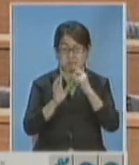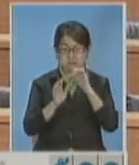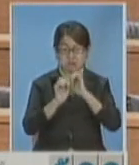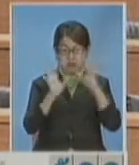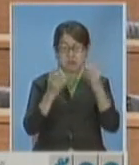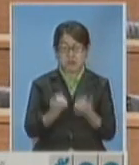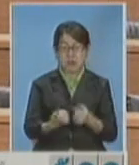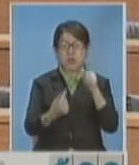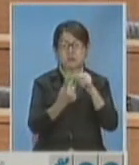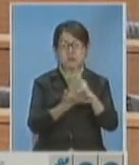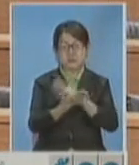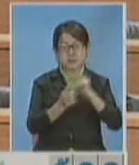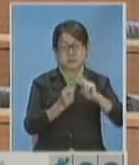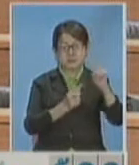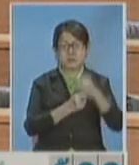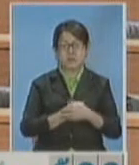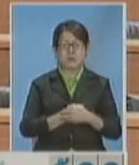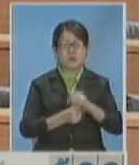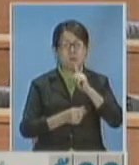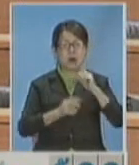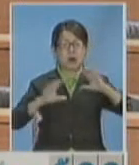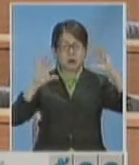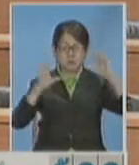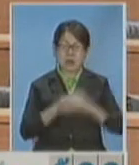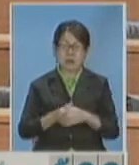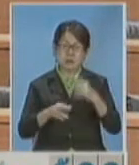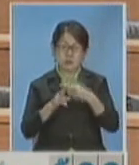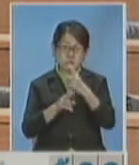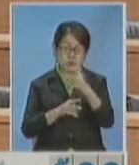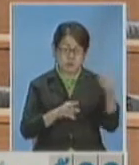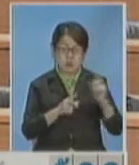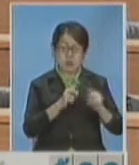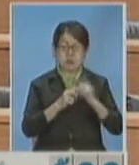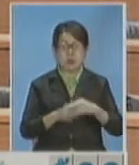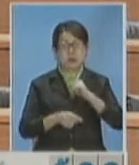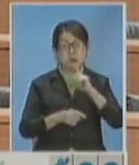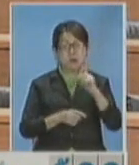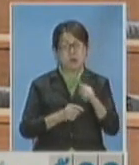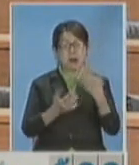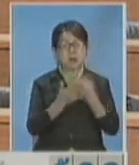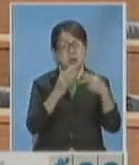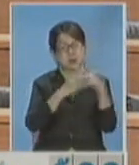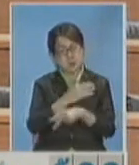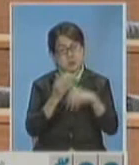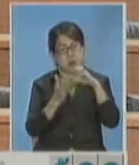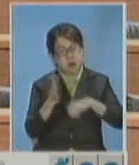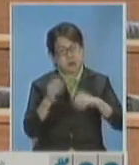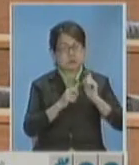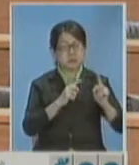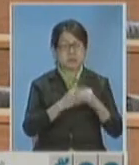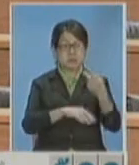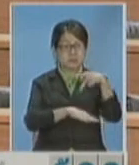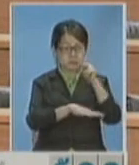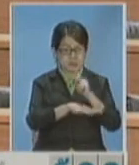าวาระนี้เป็นวาระที่2มีการกล่าวอ้างและพูดถึงรัฐบาลในทางหลายๆทางมีการกล่าวหาเรื่องของการทุจริตฉะนั้นท่านประธานที่เคาร